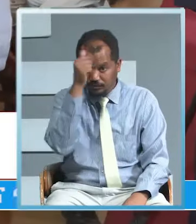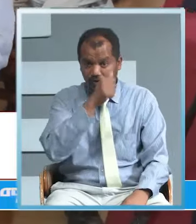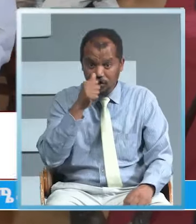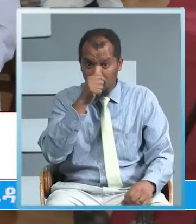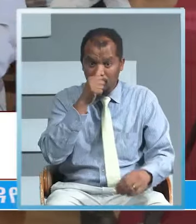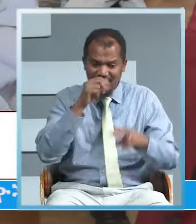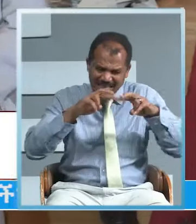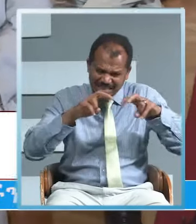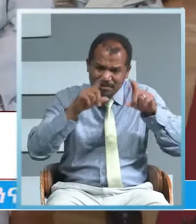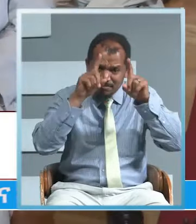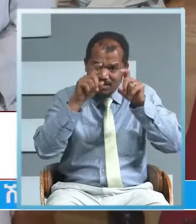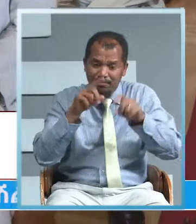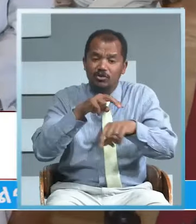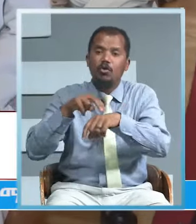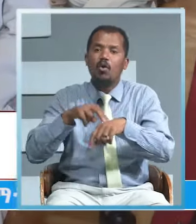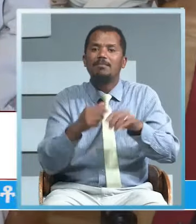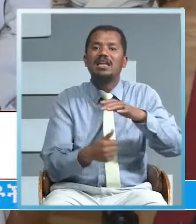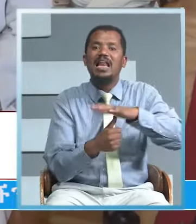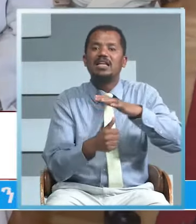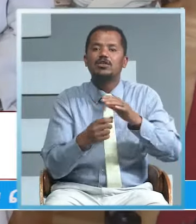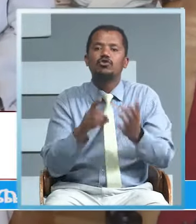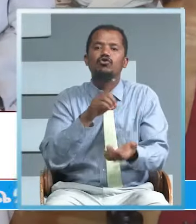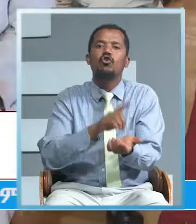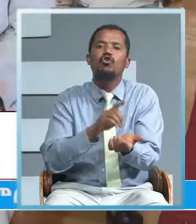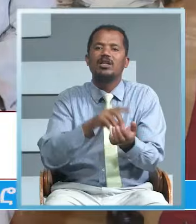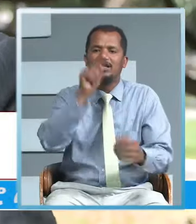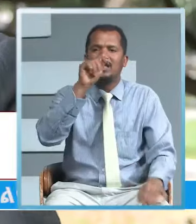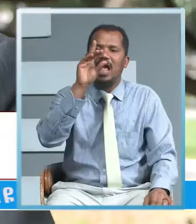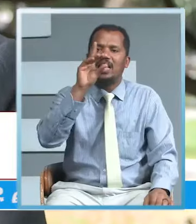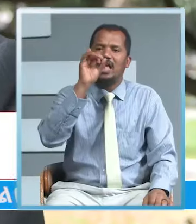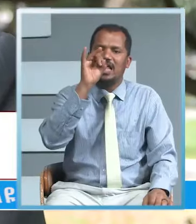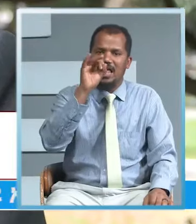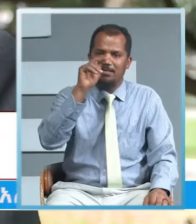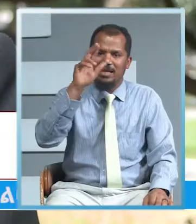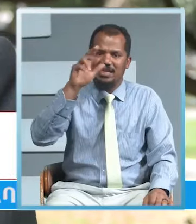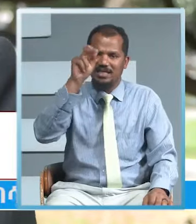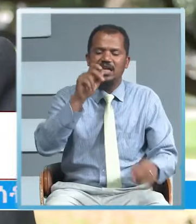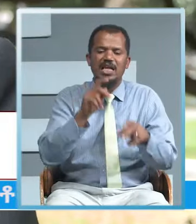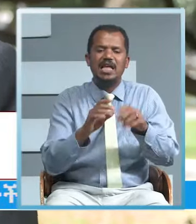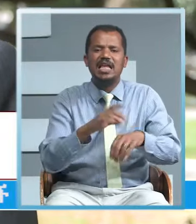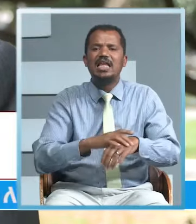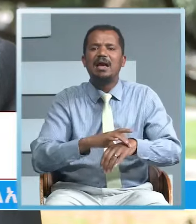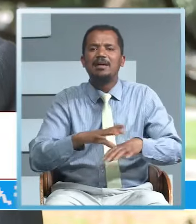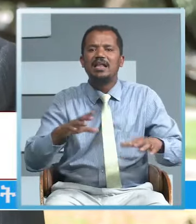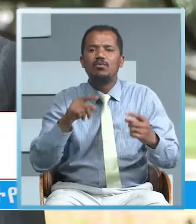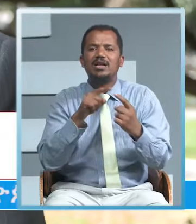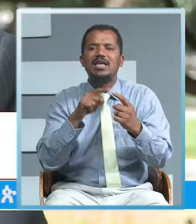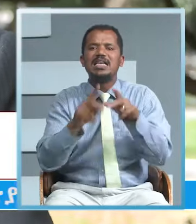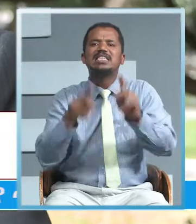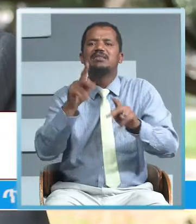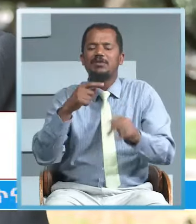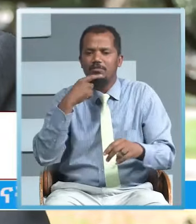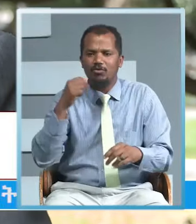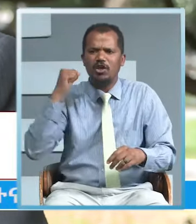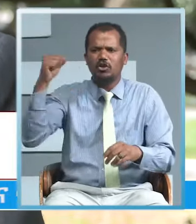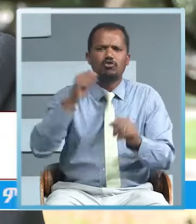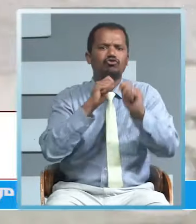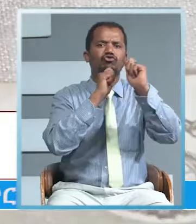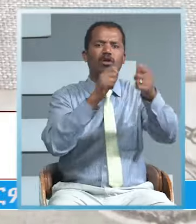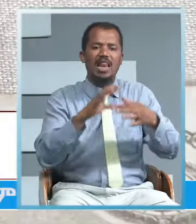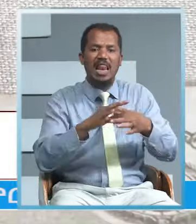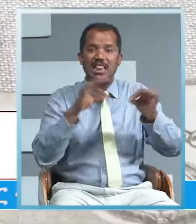የኢትዮጵያ ጥናትና ምርምር ተቋም ዳይሬክተር ዶክተር ታከለ መረድ። ከቤት ወደ ህዝብ ሲሉ የገለጹት የጀግኖች